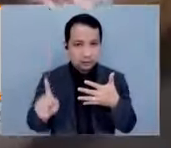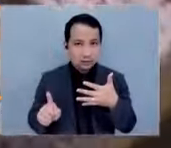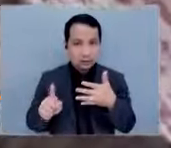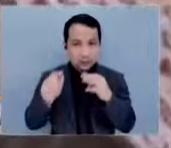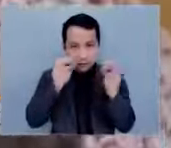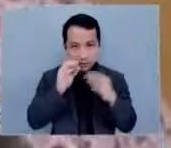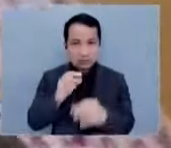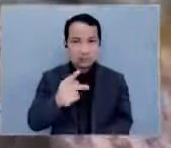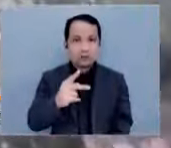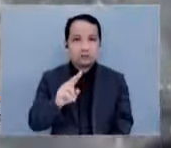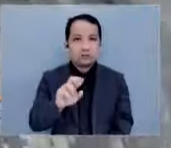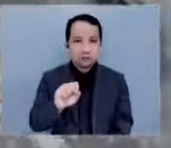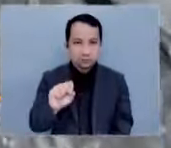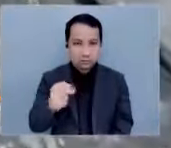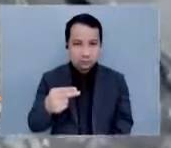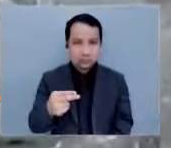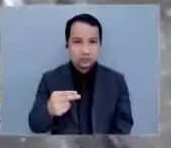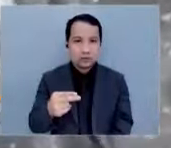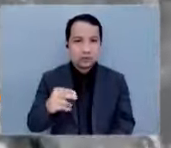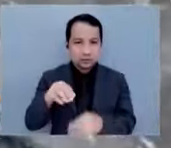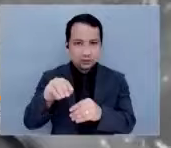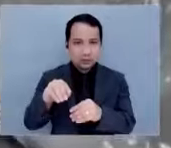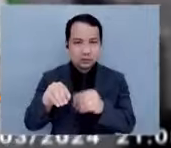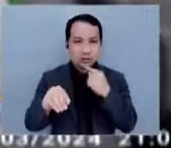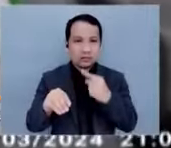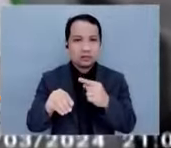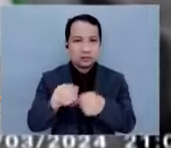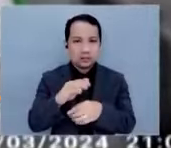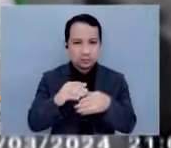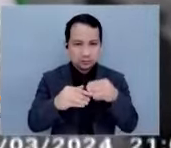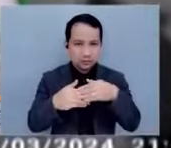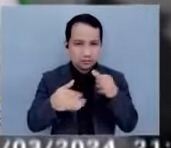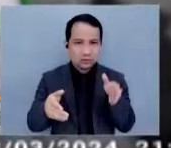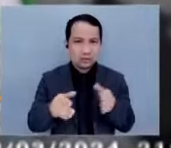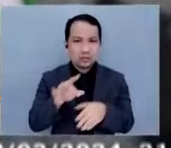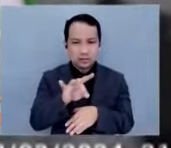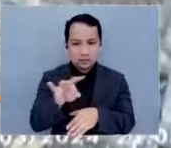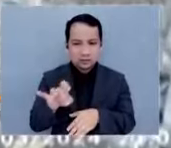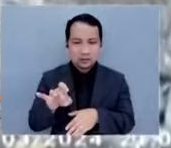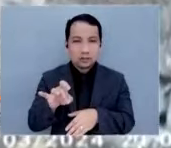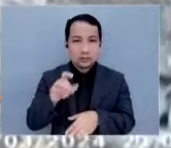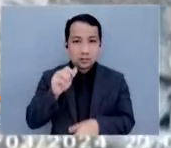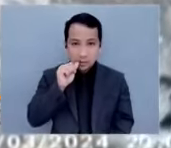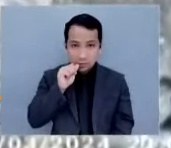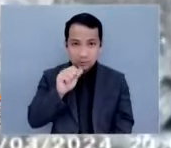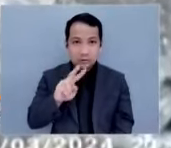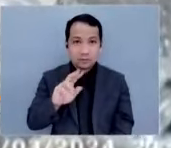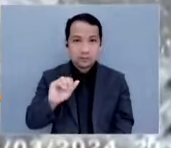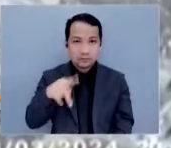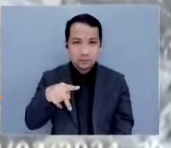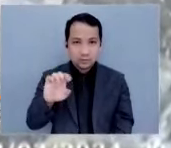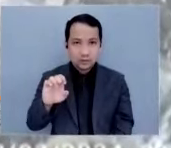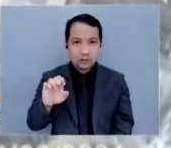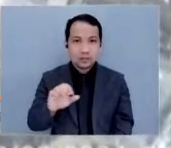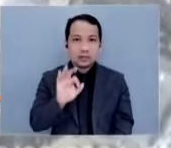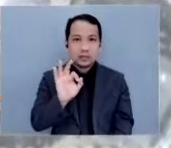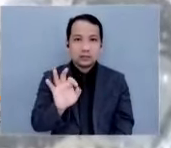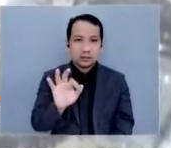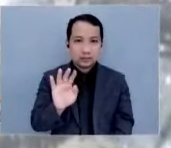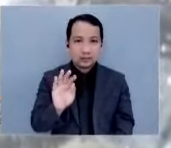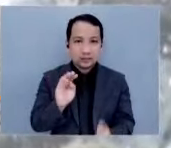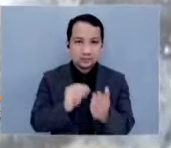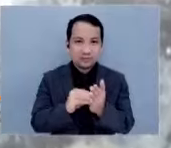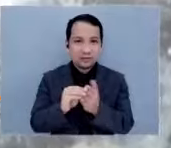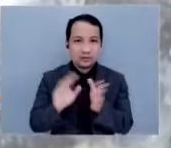push, powder marijuana, brick marijuana at higit 800 piraso ng vape. Aabot sa 19 million pesos ang halaga